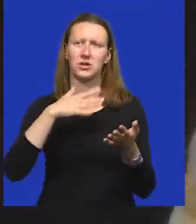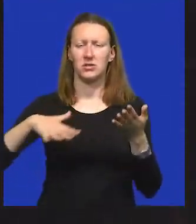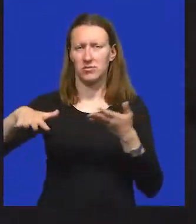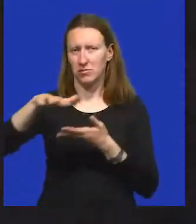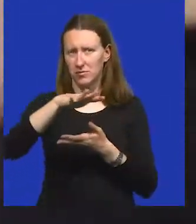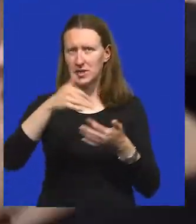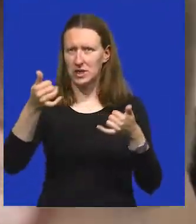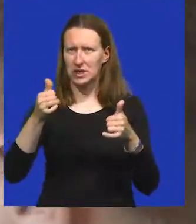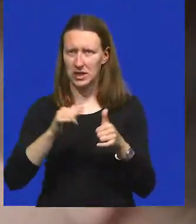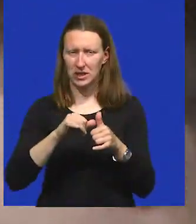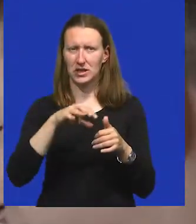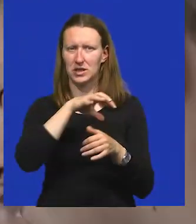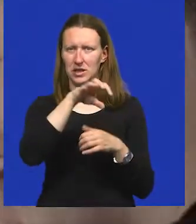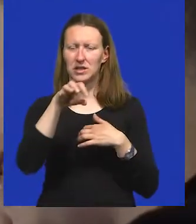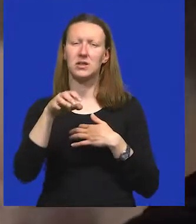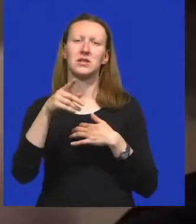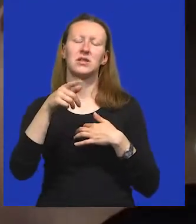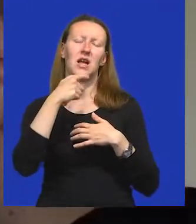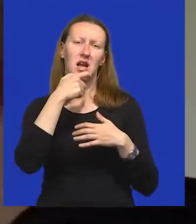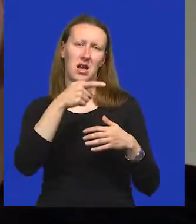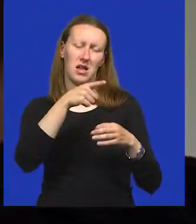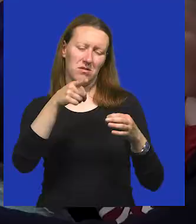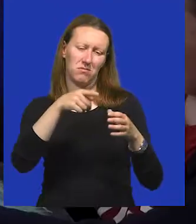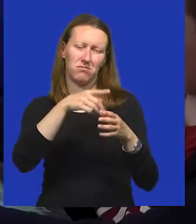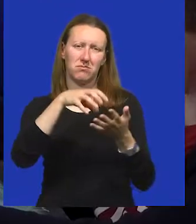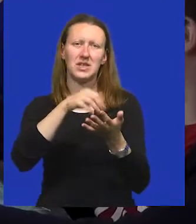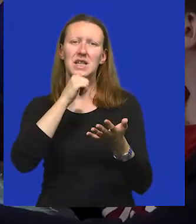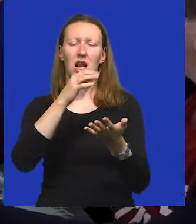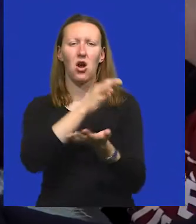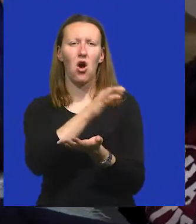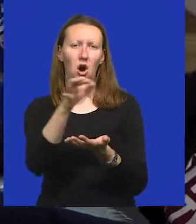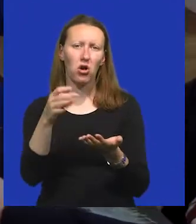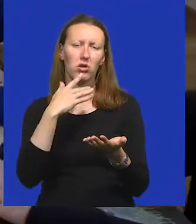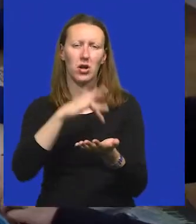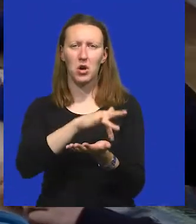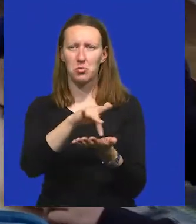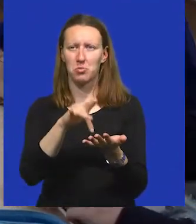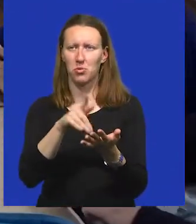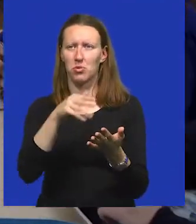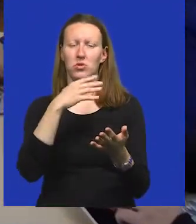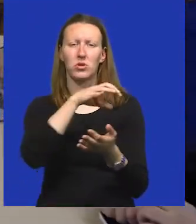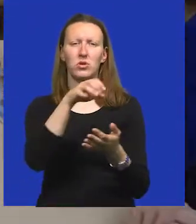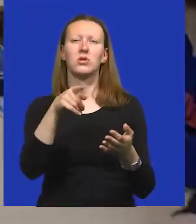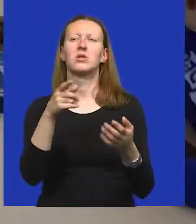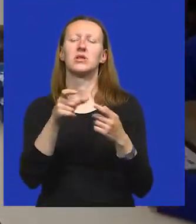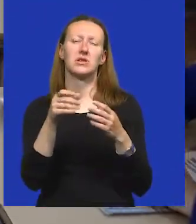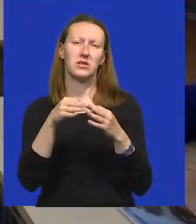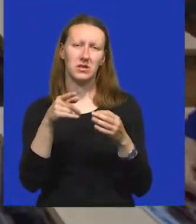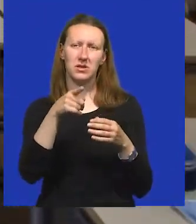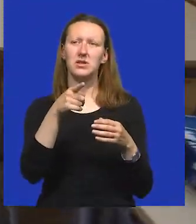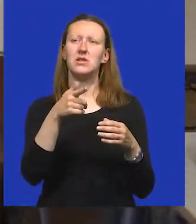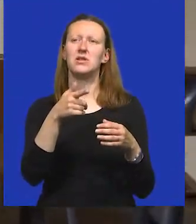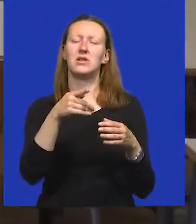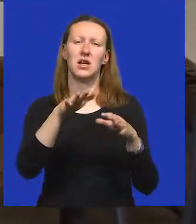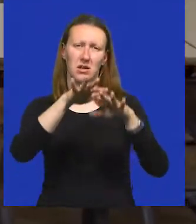territorio circostante delle isole, appunto, ecologiche, isole verdi nei vari punti degli abitati, con